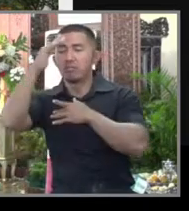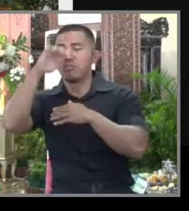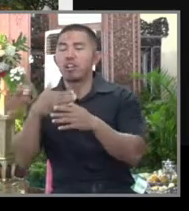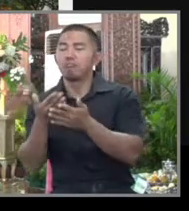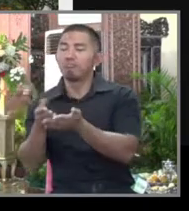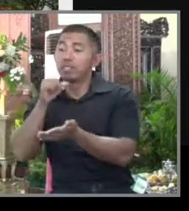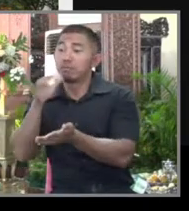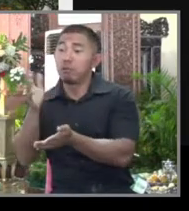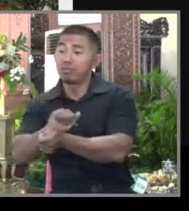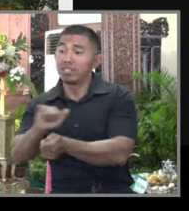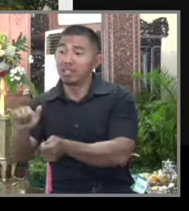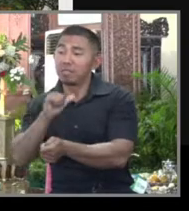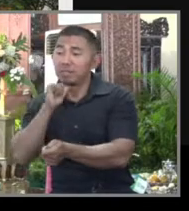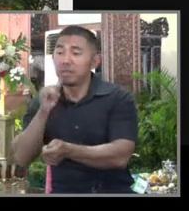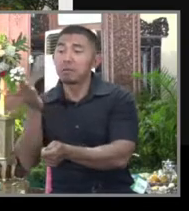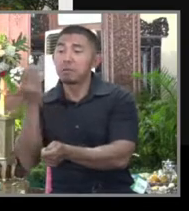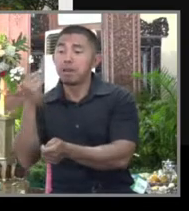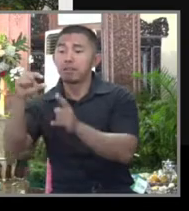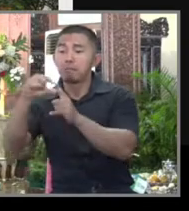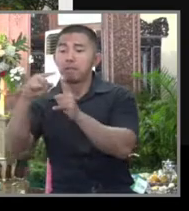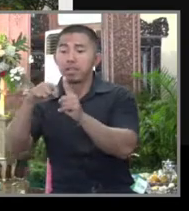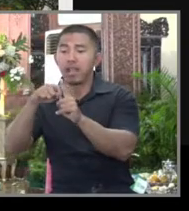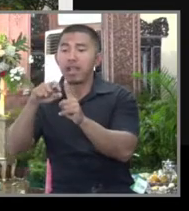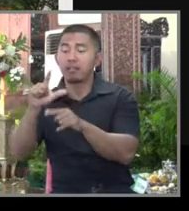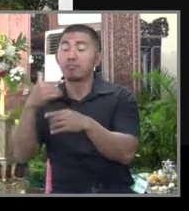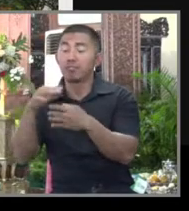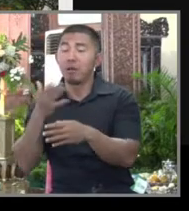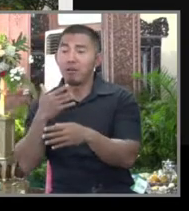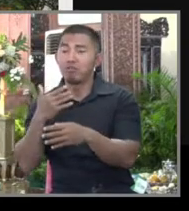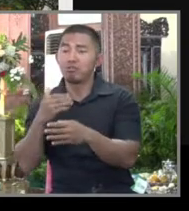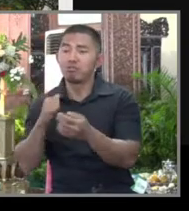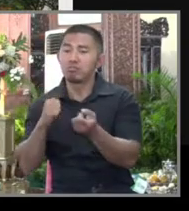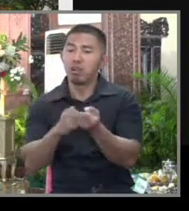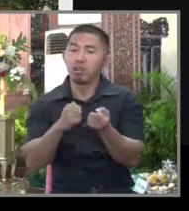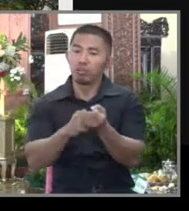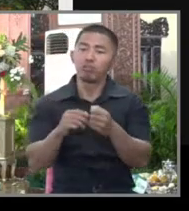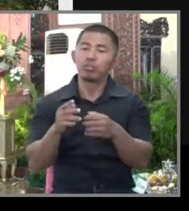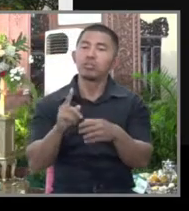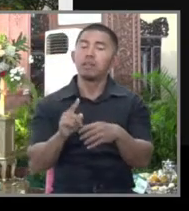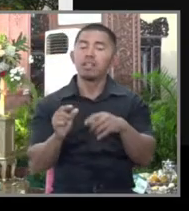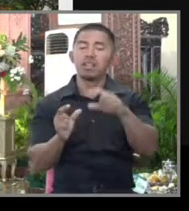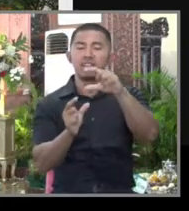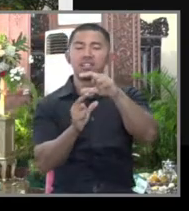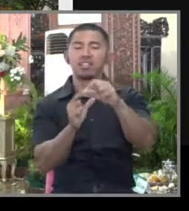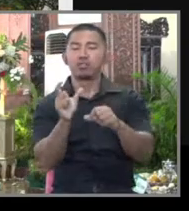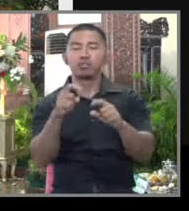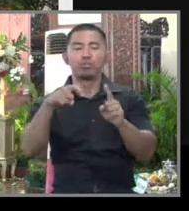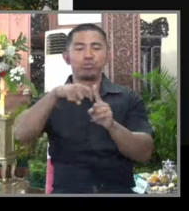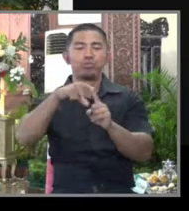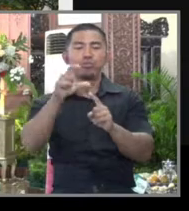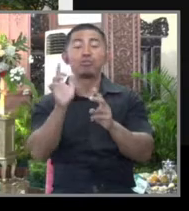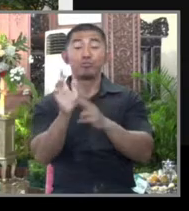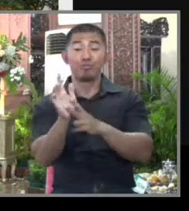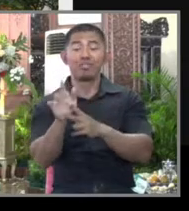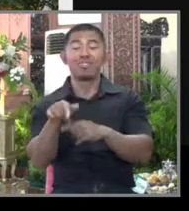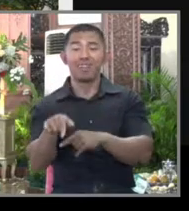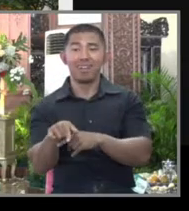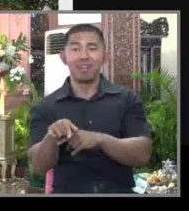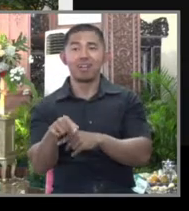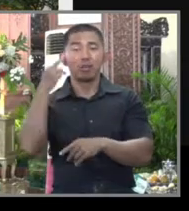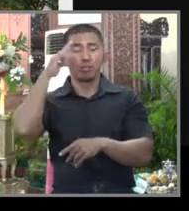ada untuk PKL sudah ada yang membackup, yaitu Sukun. Untuk kesiapan daerah